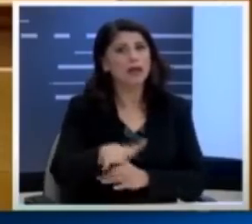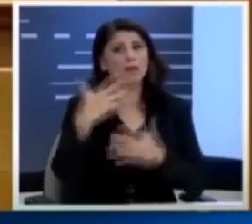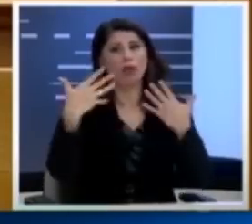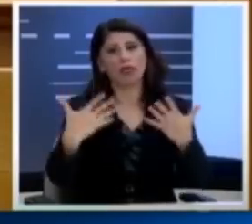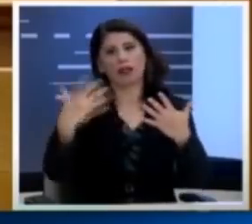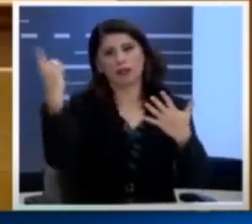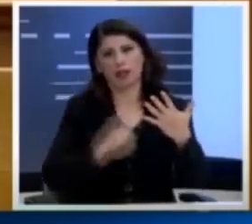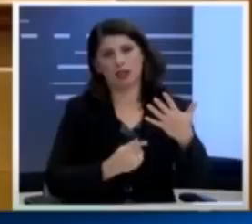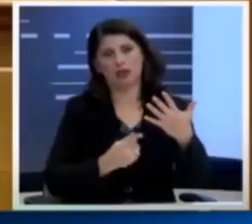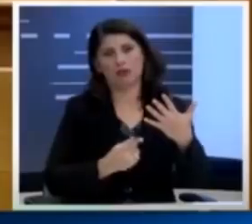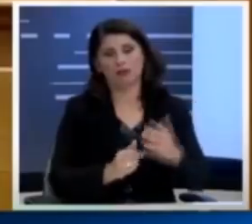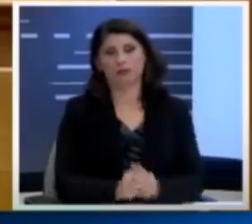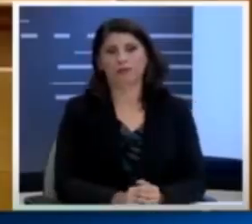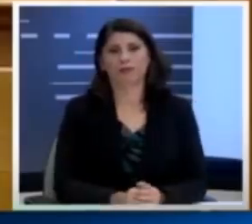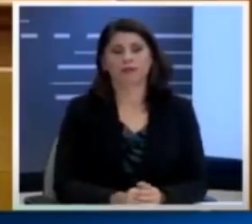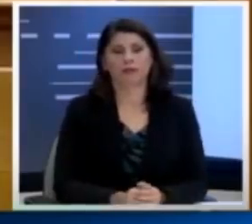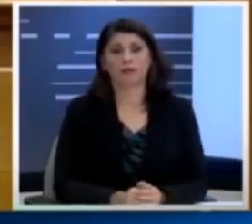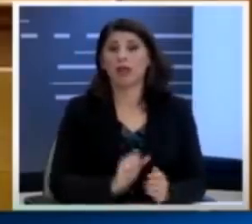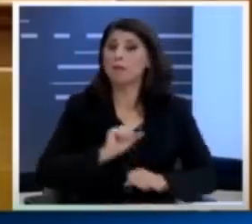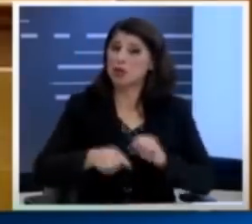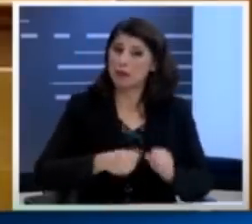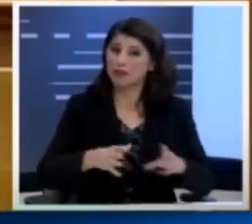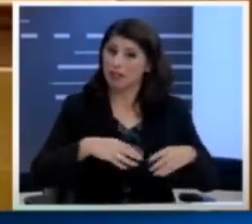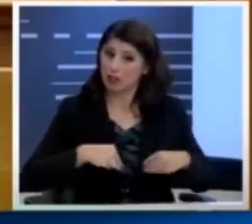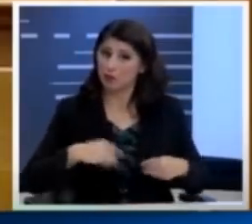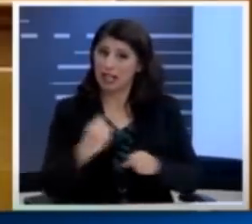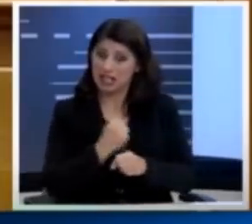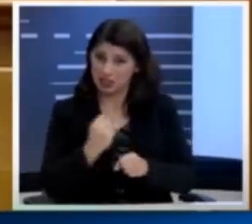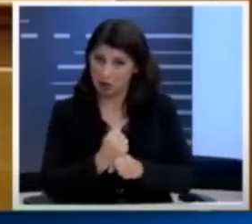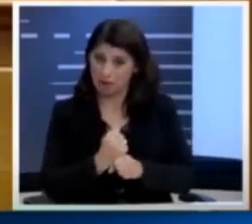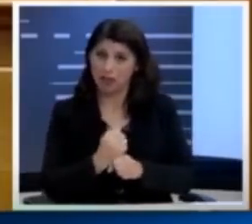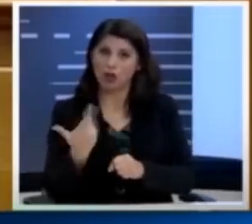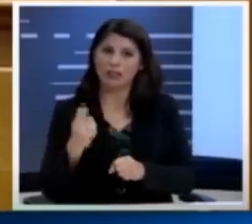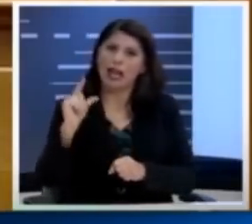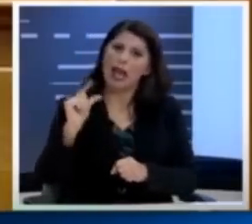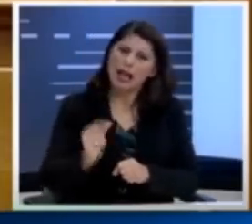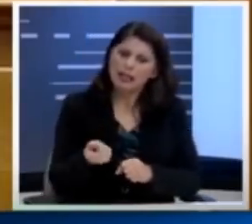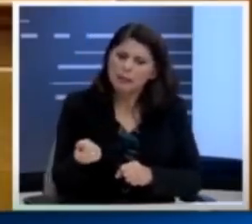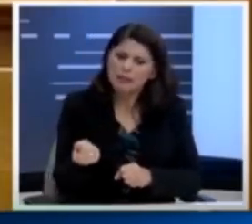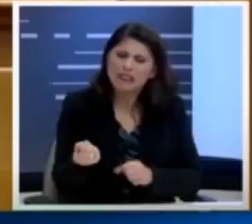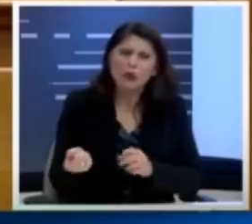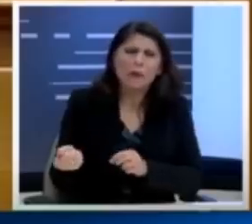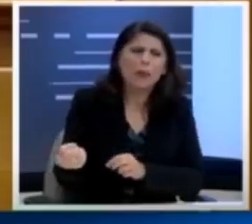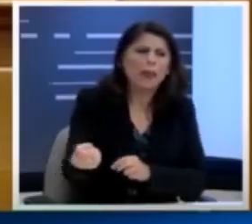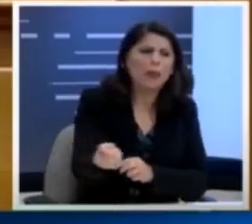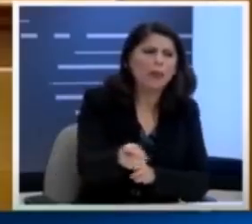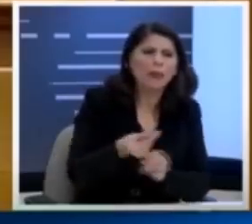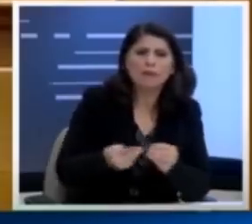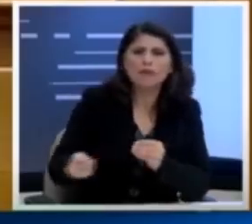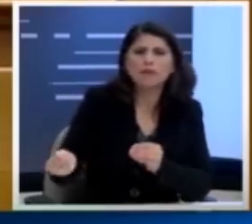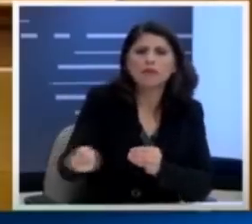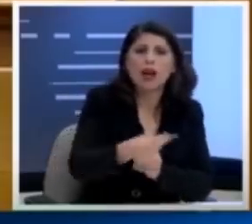10%. Προσπαθείτε να πείσετε τους εργαζόμενους πως τα ελάχιστα ψίχουλα που δίνετε